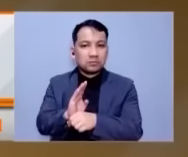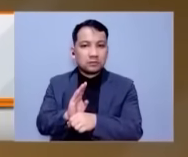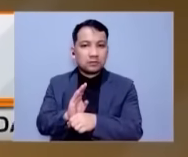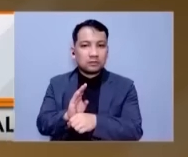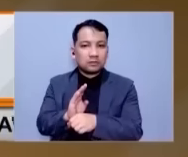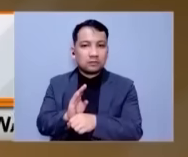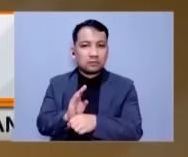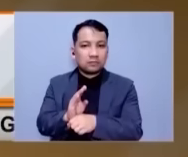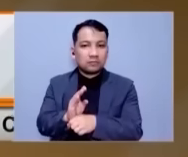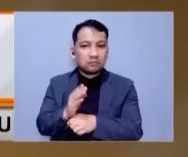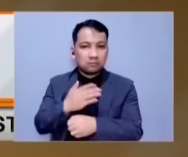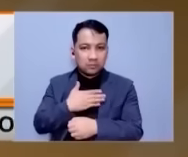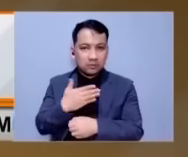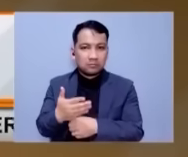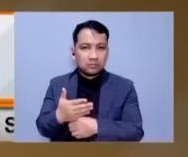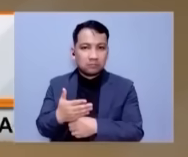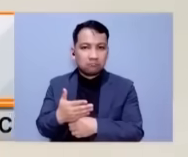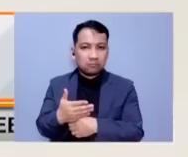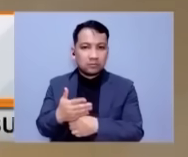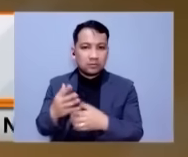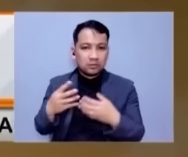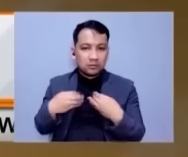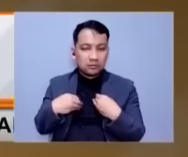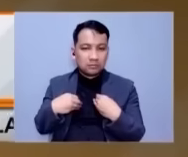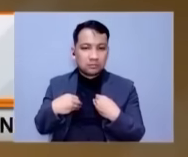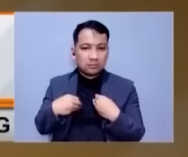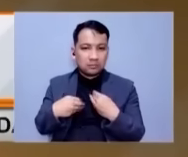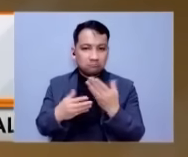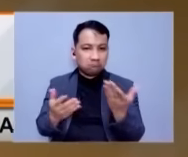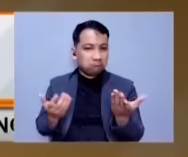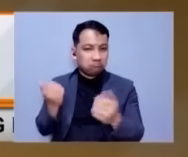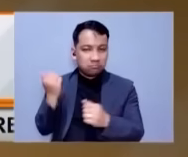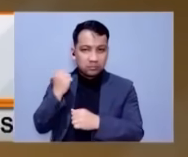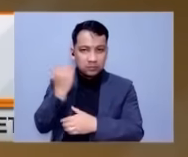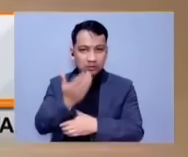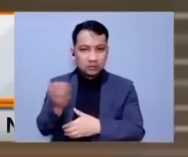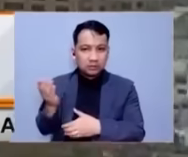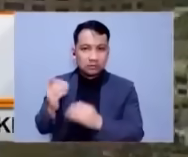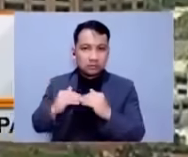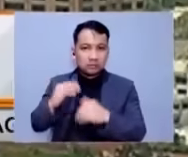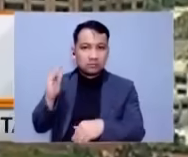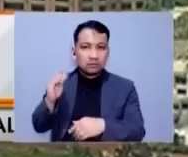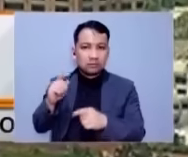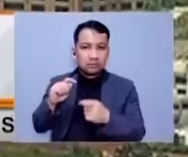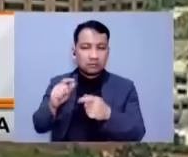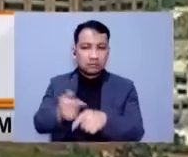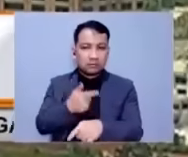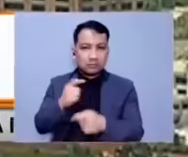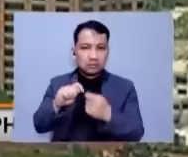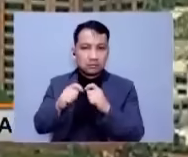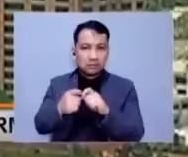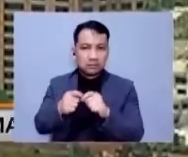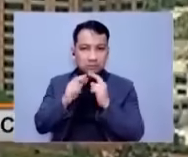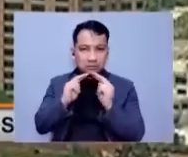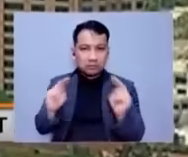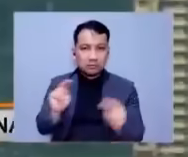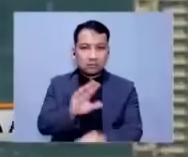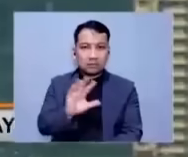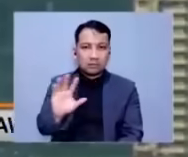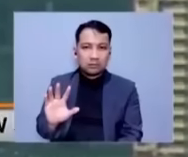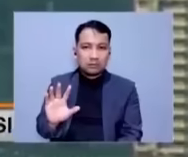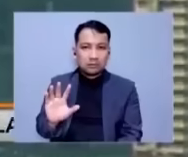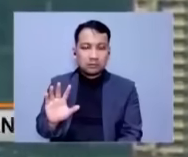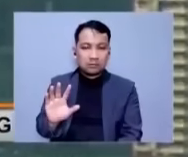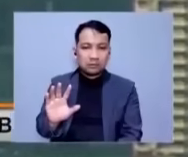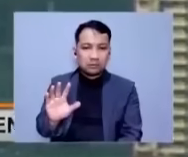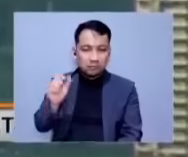are willing to absorb in the meantime. I hope that it's not going to be very long term. Nagbabalita mula sa frontline,